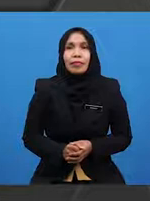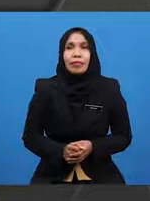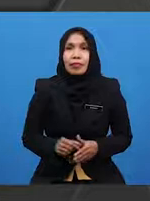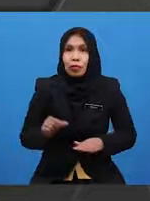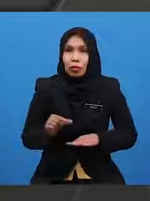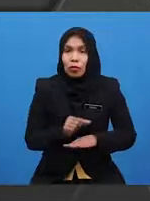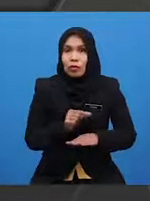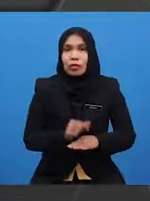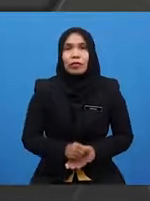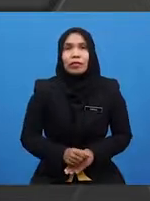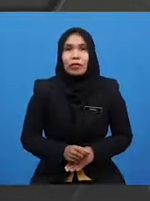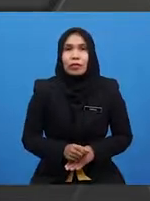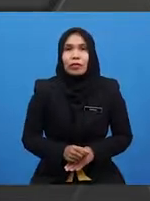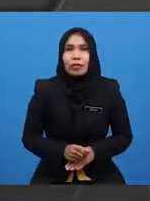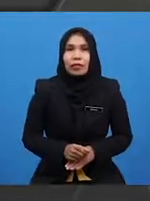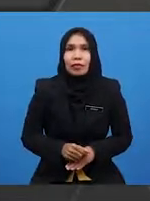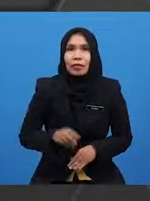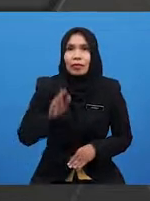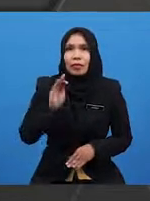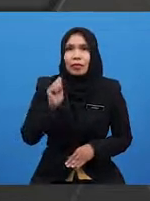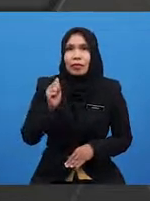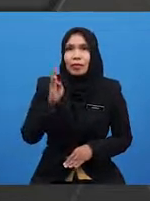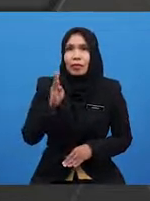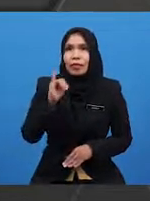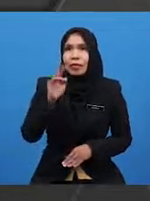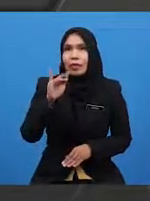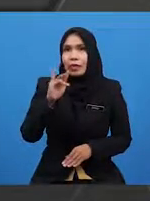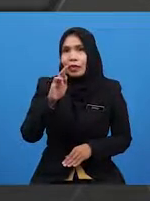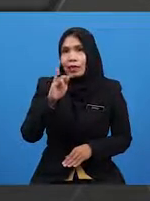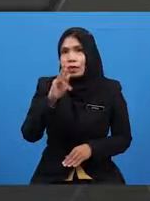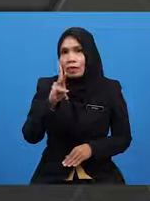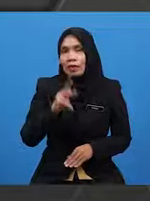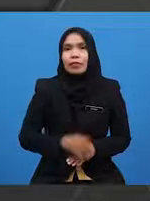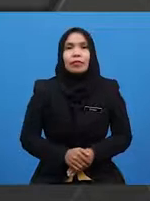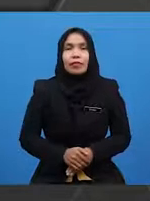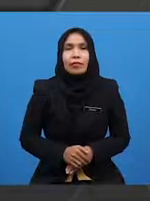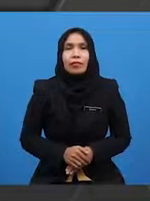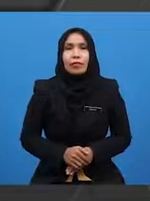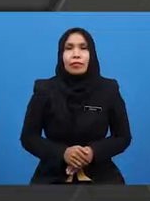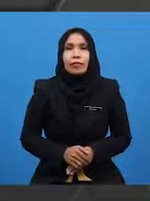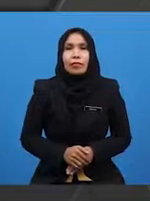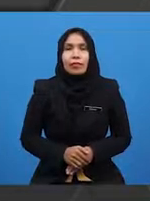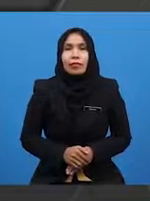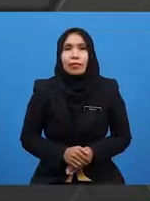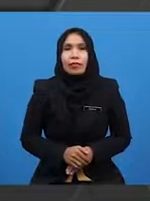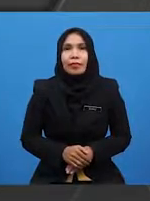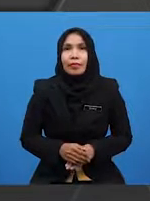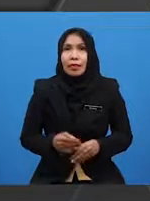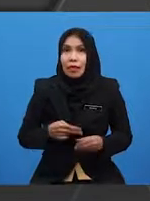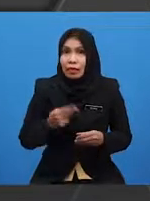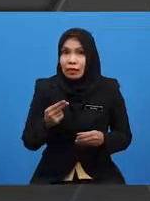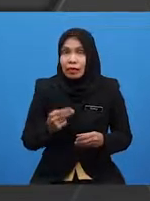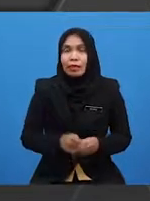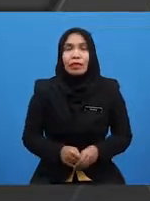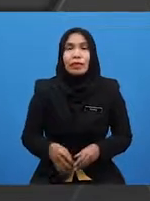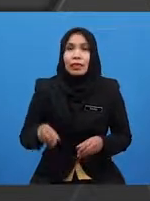tali, dan sebagainya. Hasil dipersembahkan dalam bentuk siri gambar foto atau video